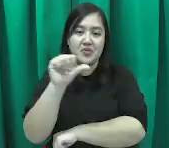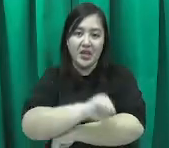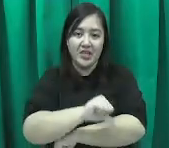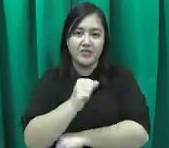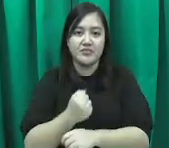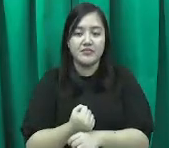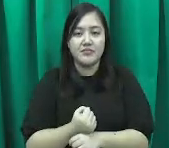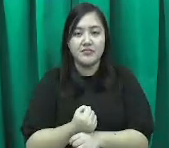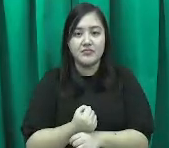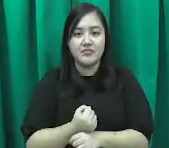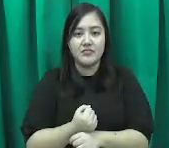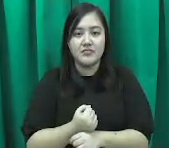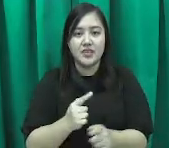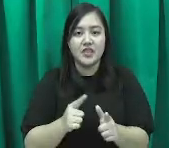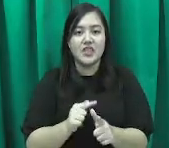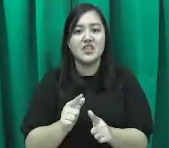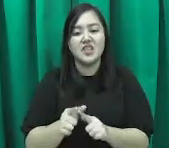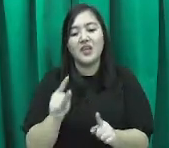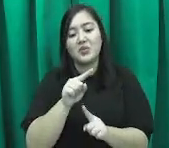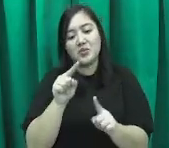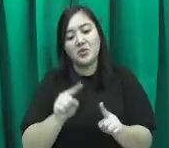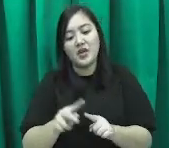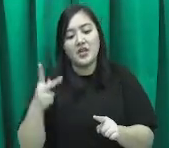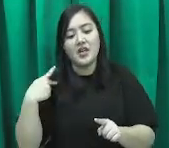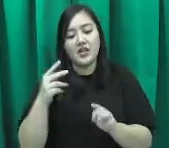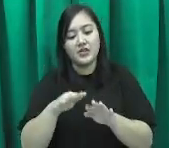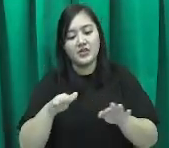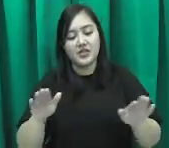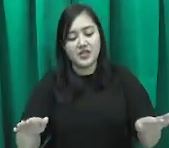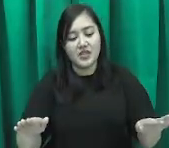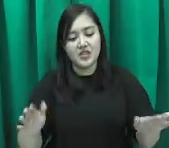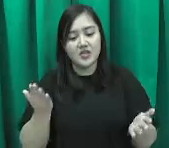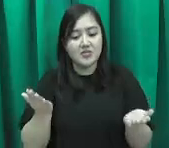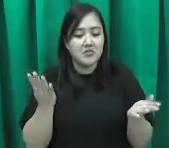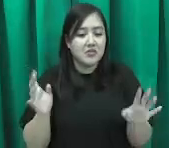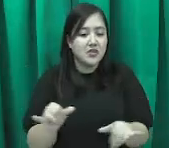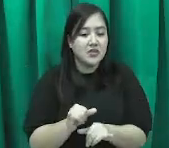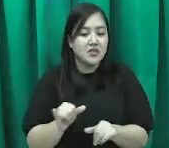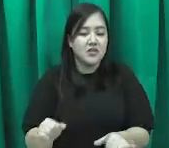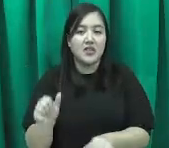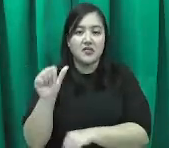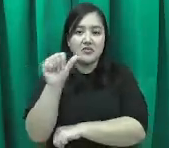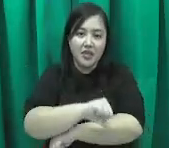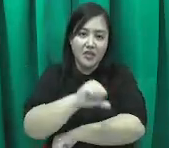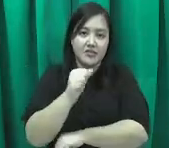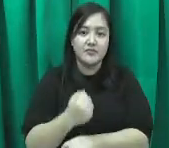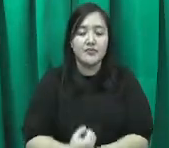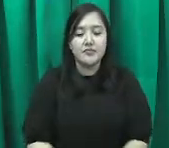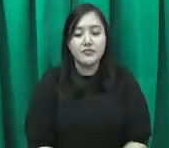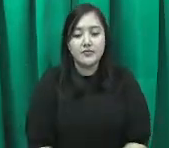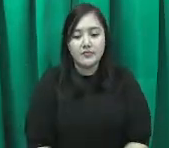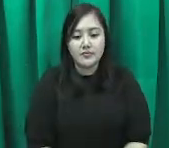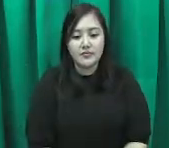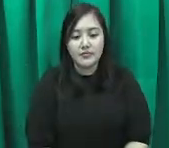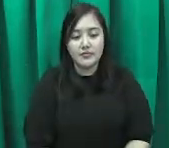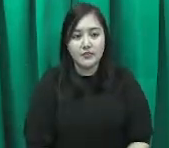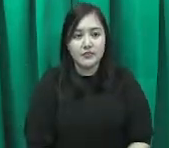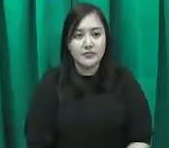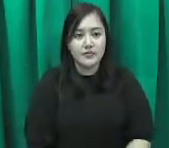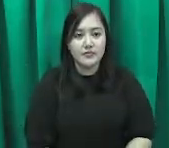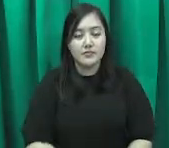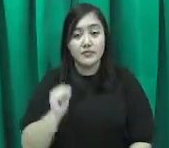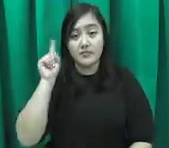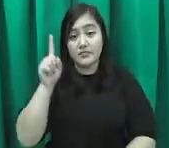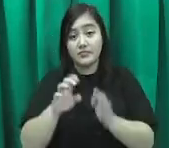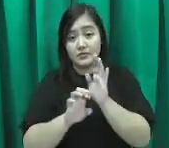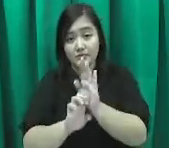problema, naging tatlo na. Yes. Tapos apat, lima. So wala na. Katulad din yan sa ano sir, yung sa pag nagpapagawa tayo ng bahay,